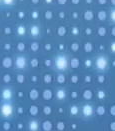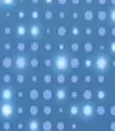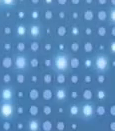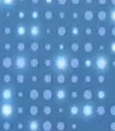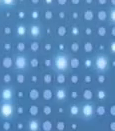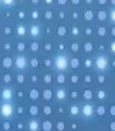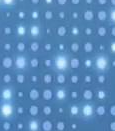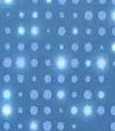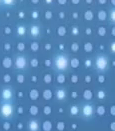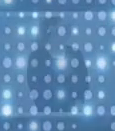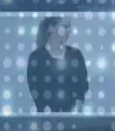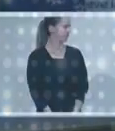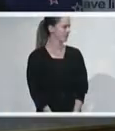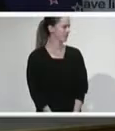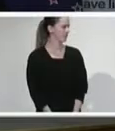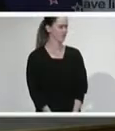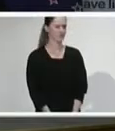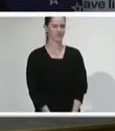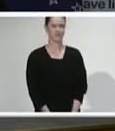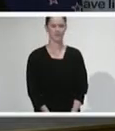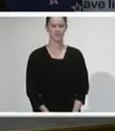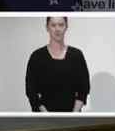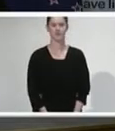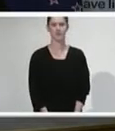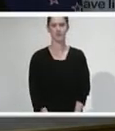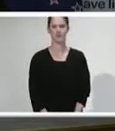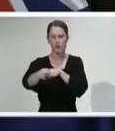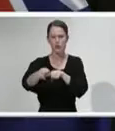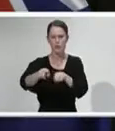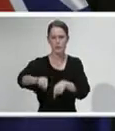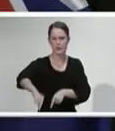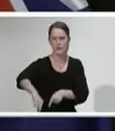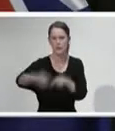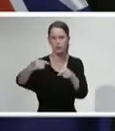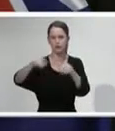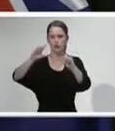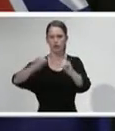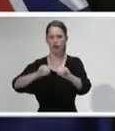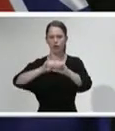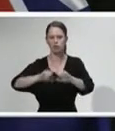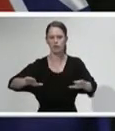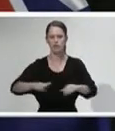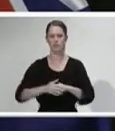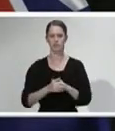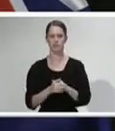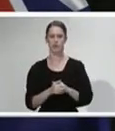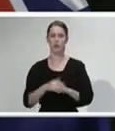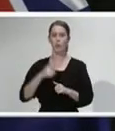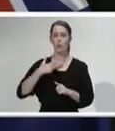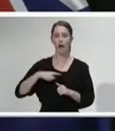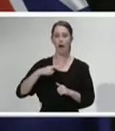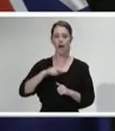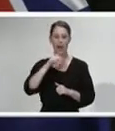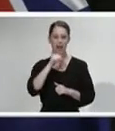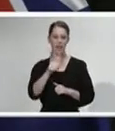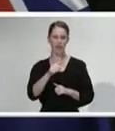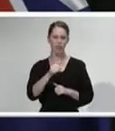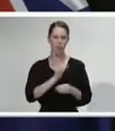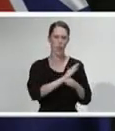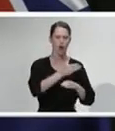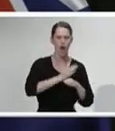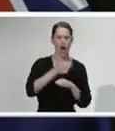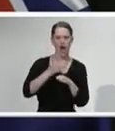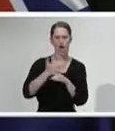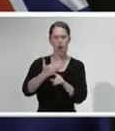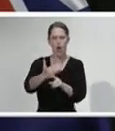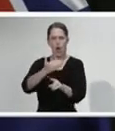New Zealand kéo dài lệnh phong tỏa thêm một tuần tới. Chính phủ New Zealand vào ngày thứ Hai 20 tháng 4 cho biết rằng